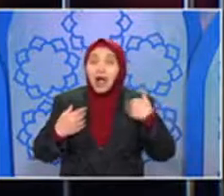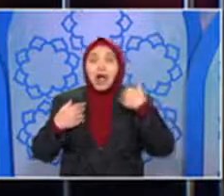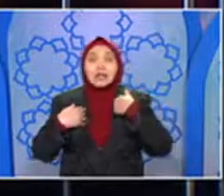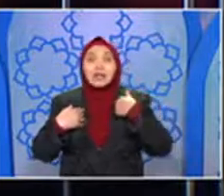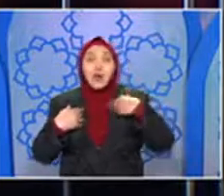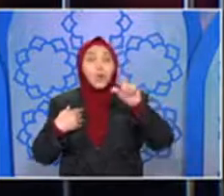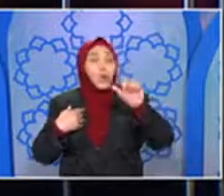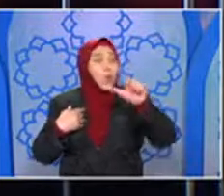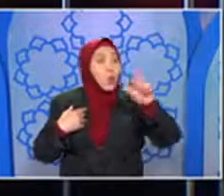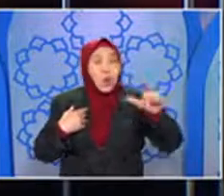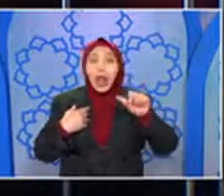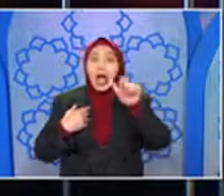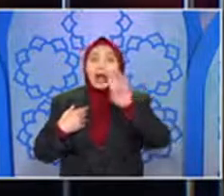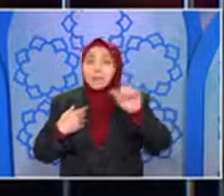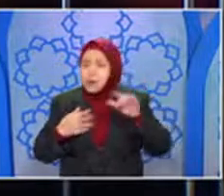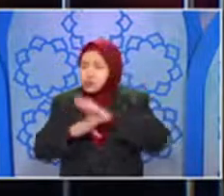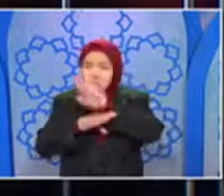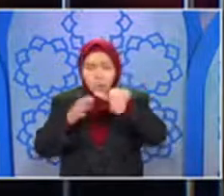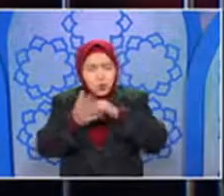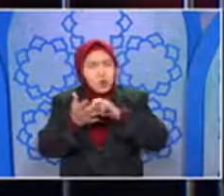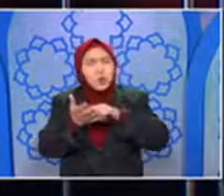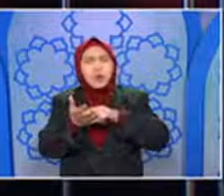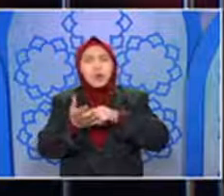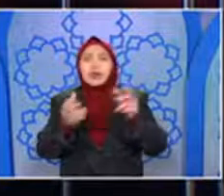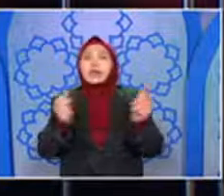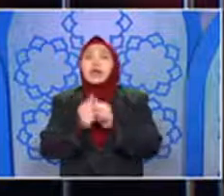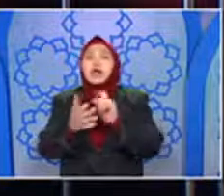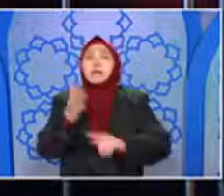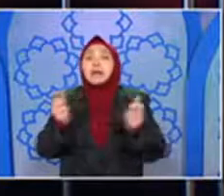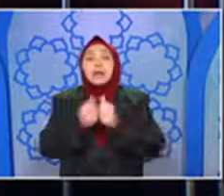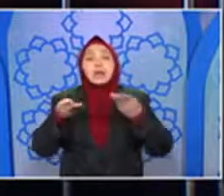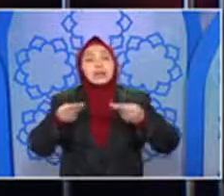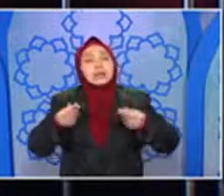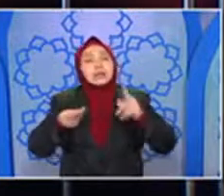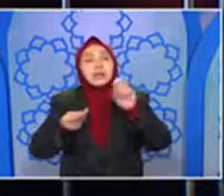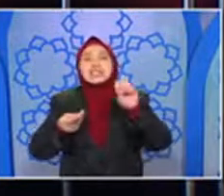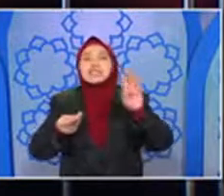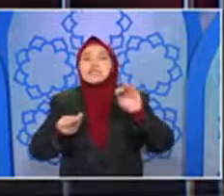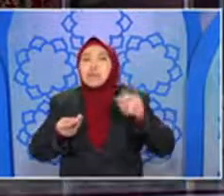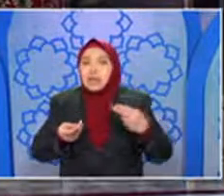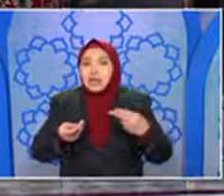albab. Semua itu perlu dirawat dengan apa? Dengan bertasbih, saudara.